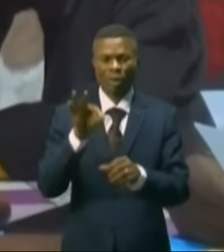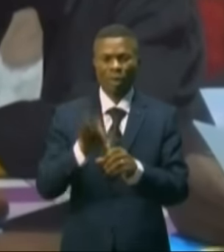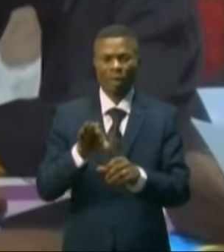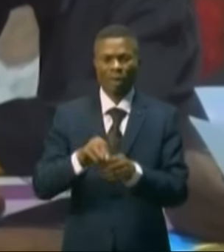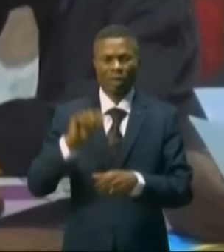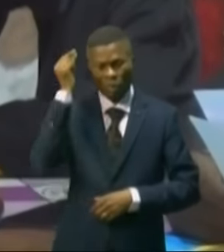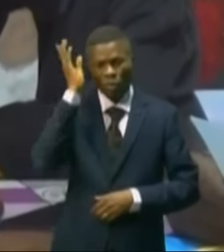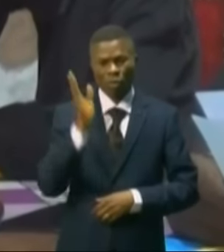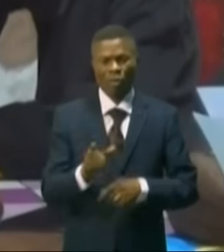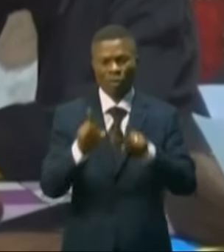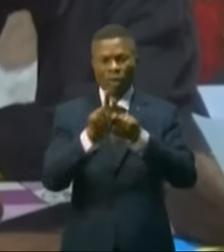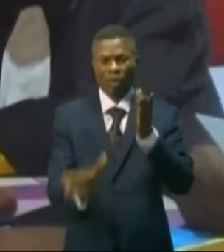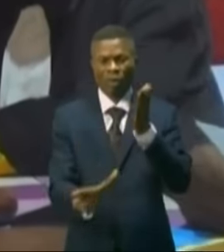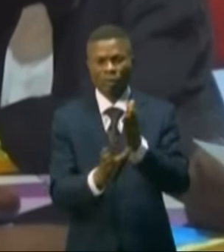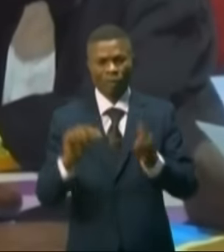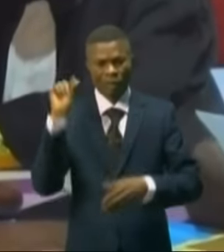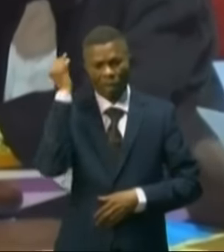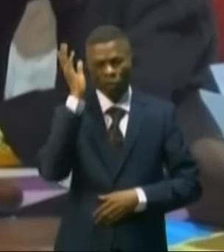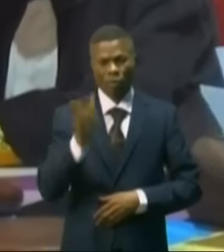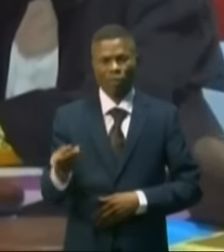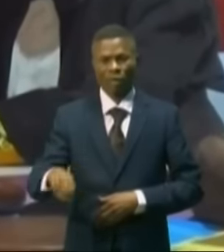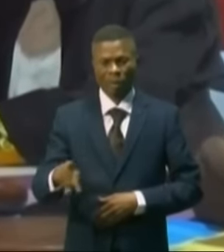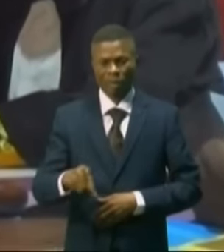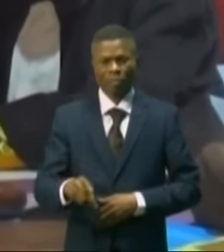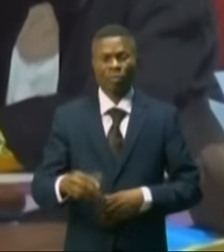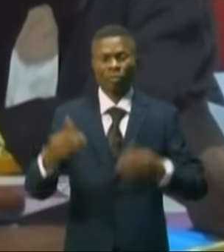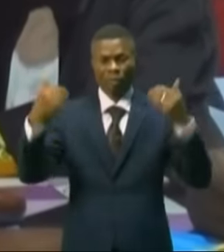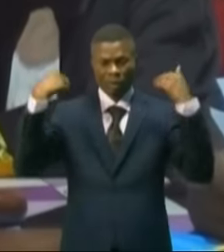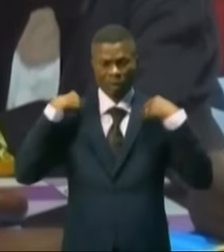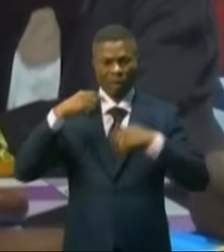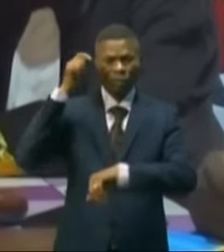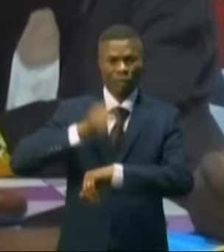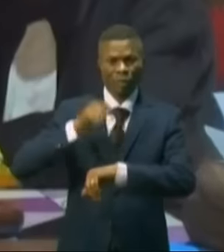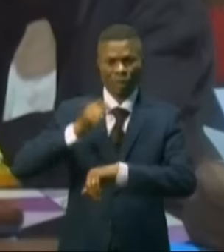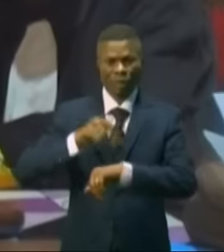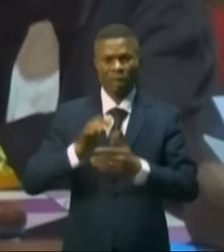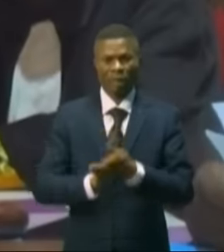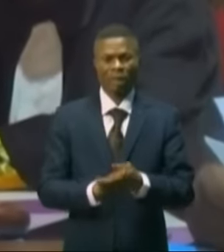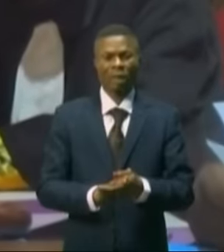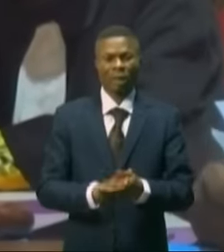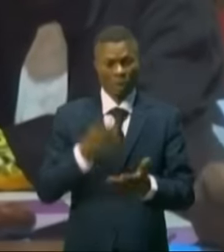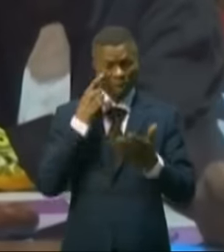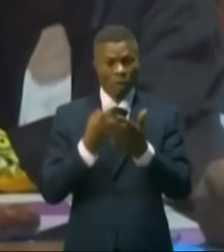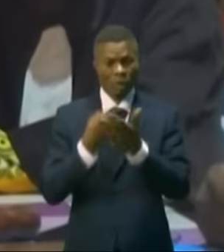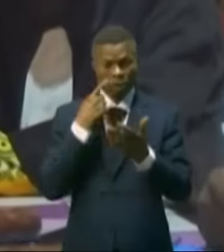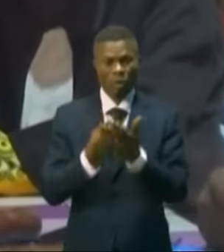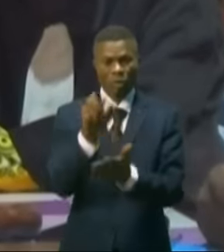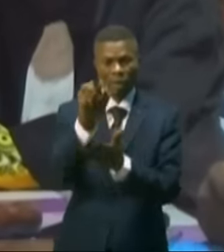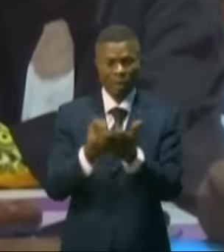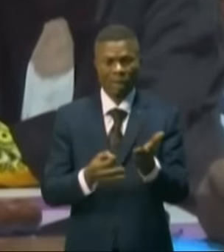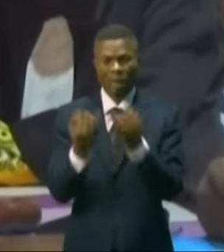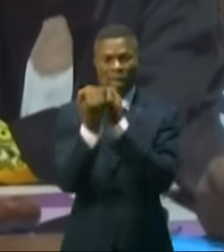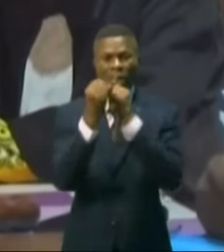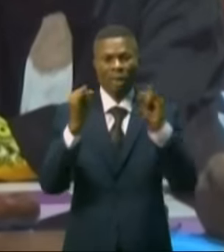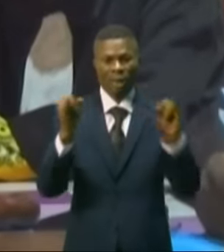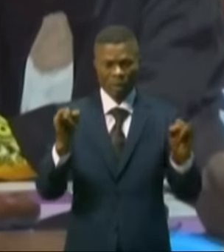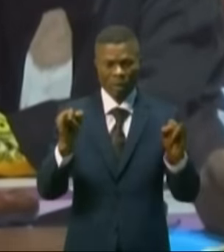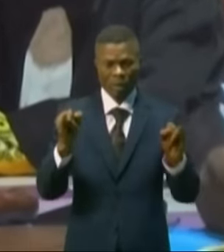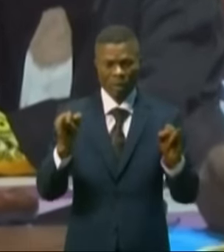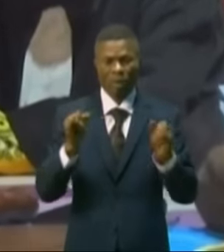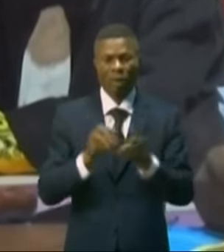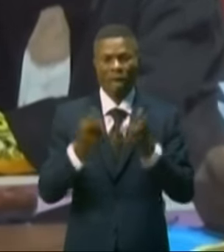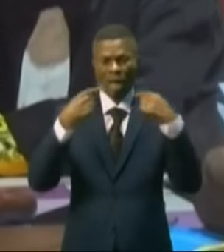gouverneurs et vice-gouverneurs de province, le ministère public entendu, en son avis, constate que la liste indépendante constituée du